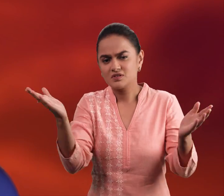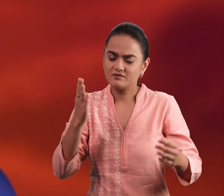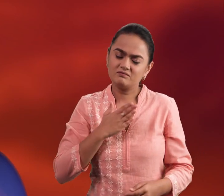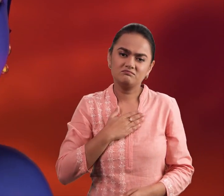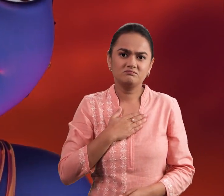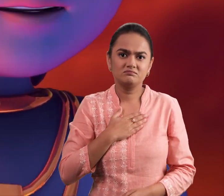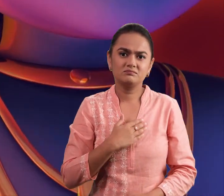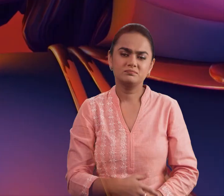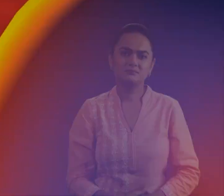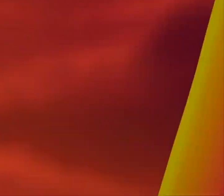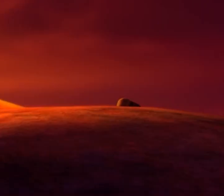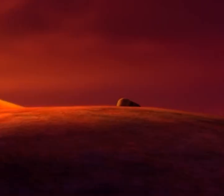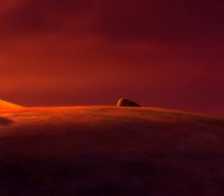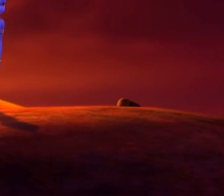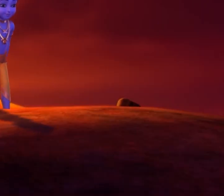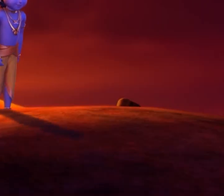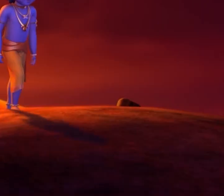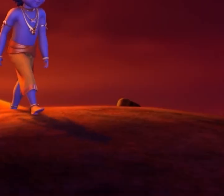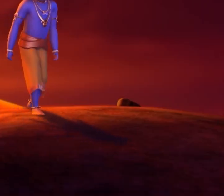अवश्य दूंगा।